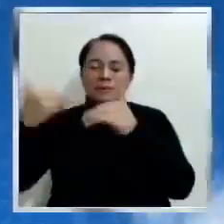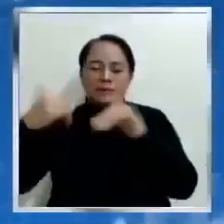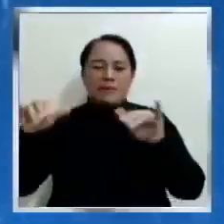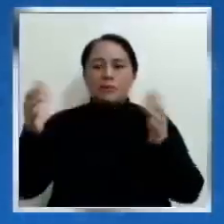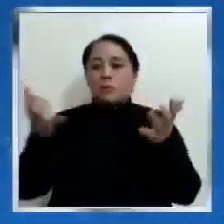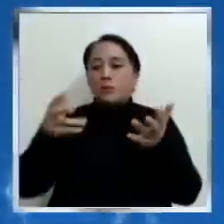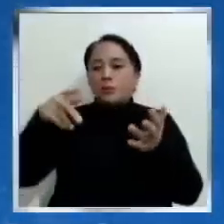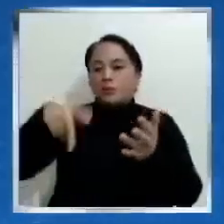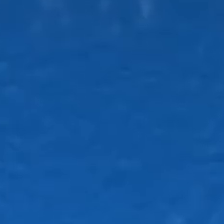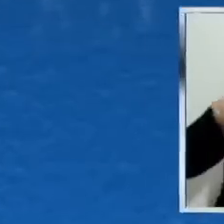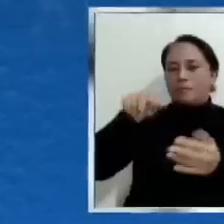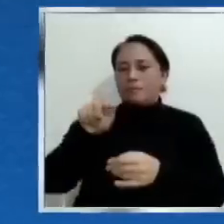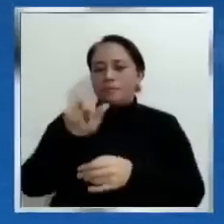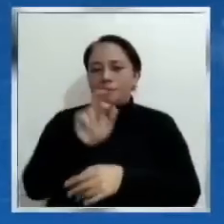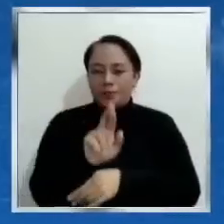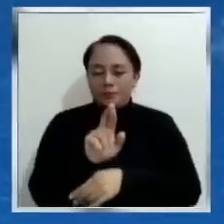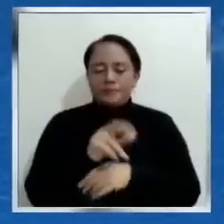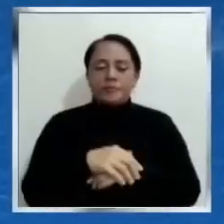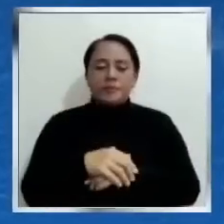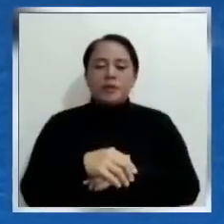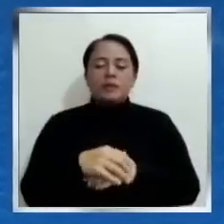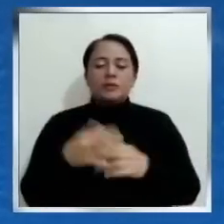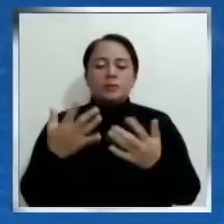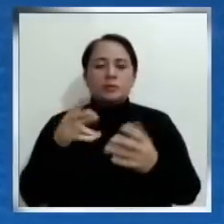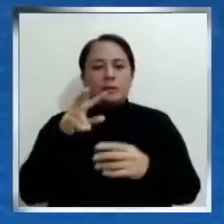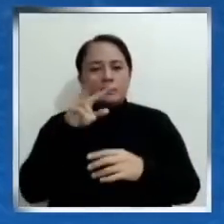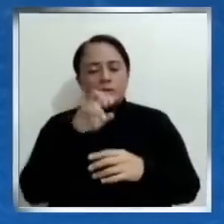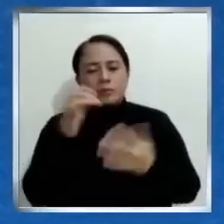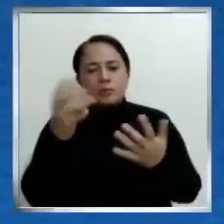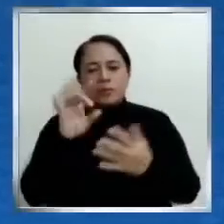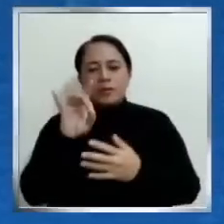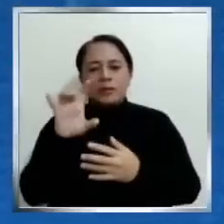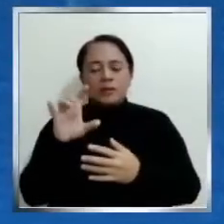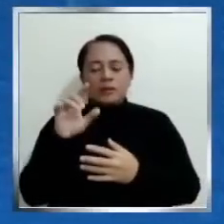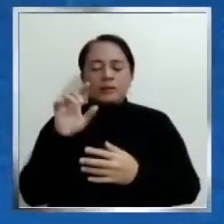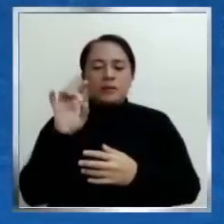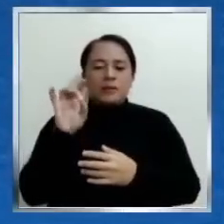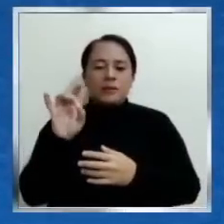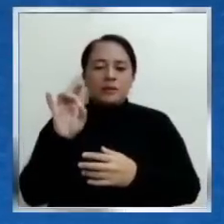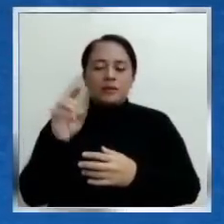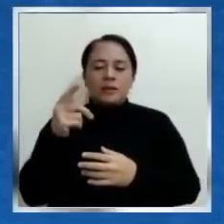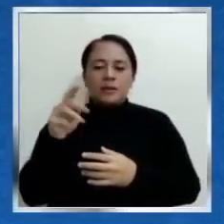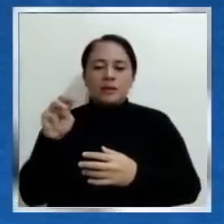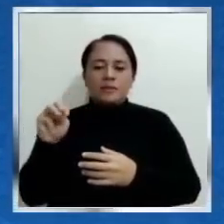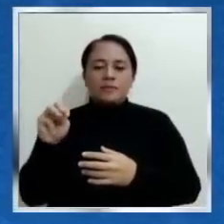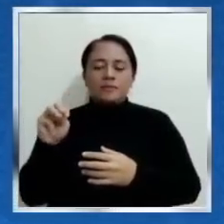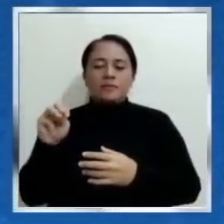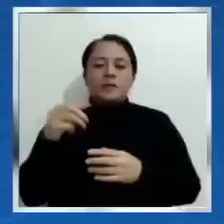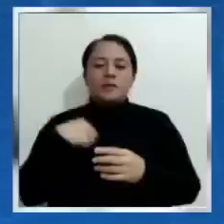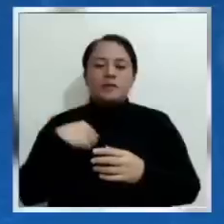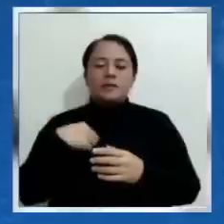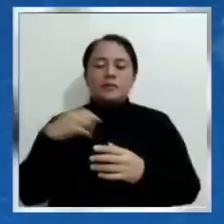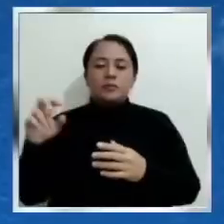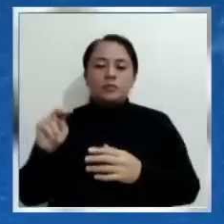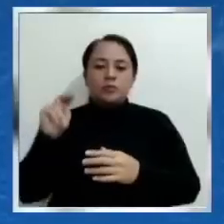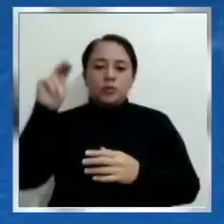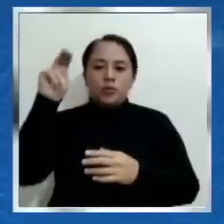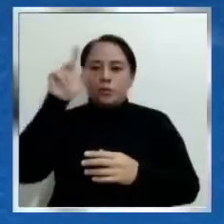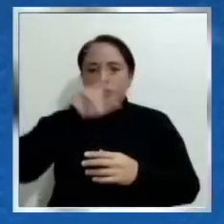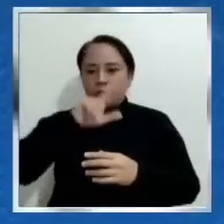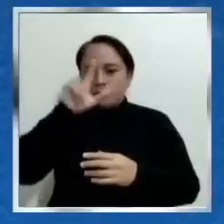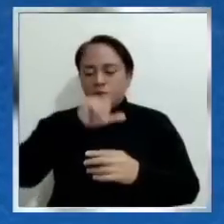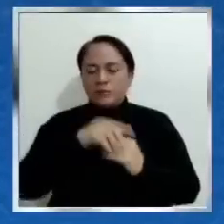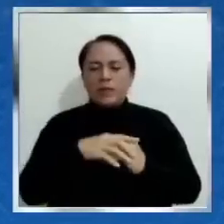of Responsibility at huling nakita sa layong 880 kilometers silangan ng extreme northern Luzon. May lakas siya ng